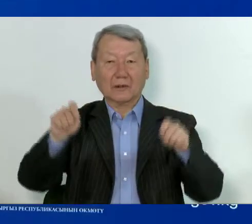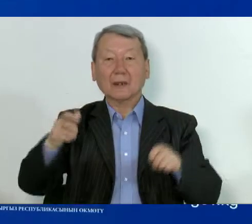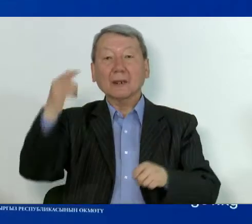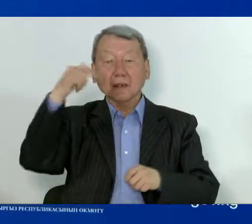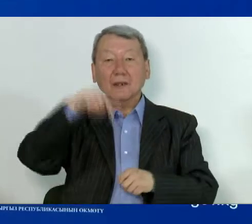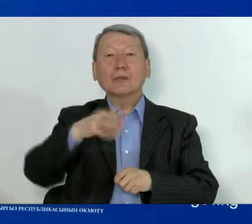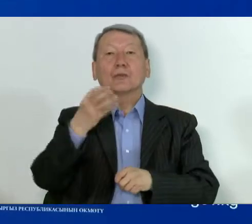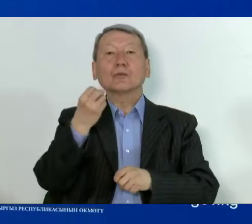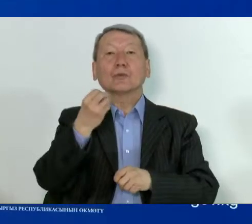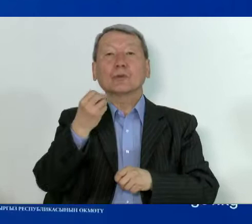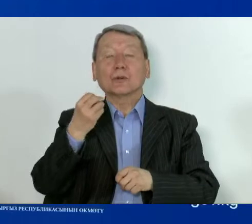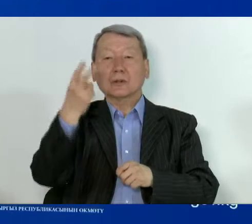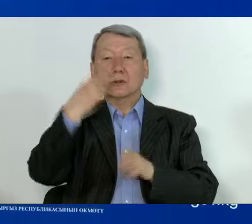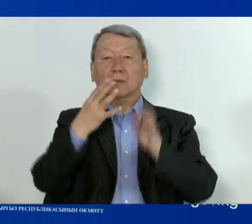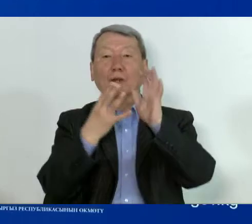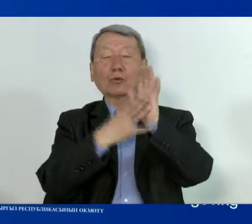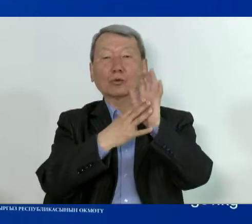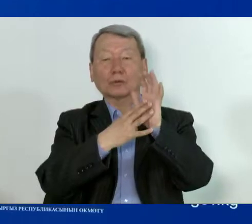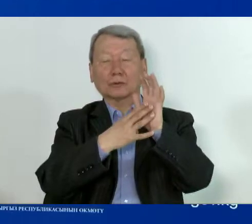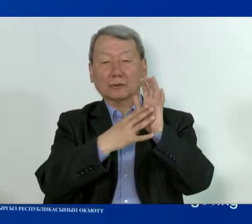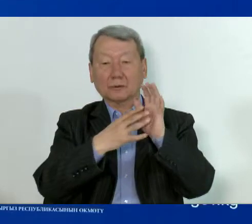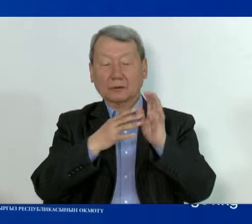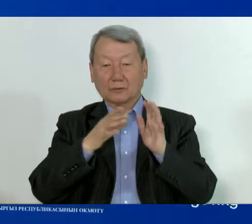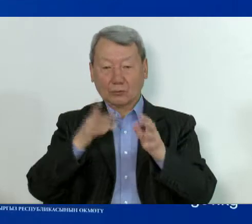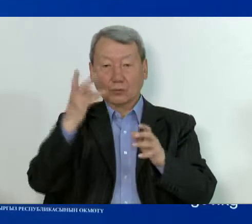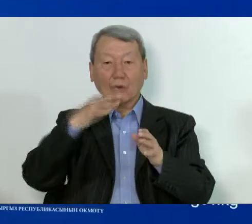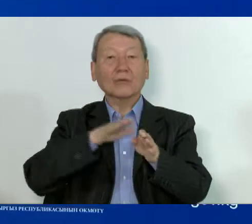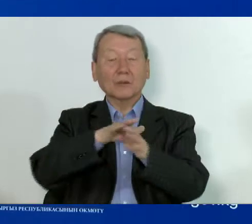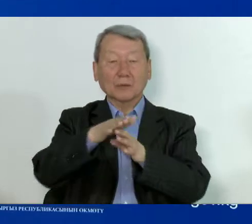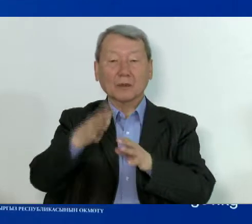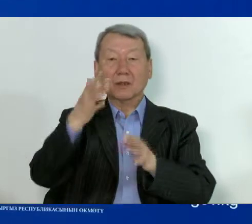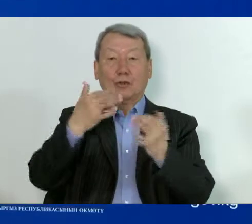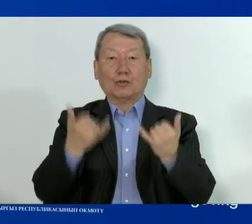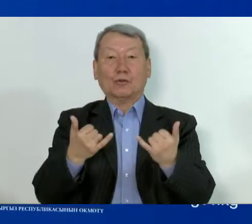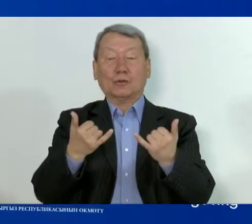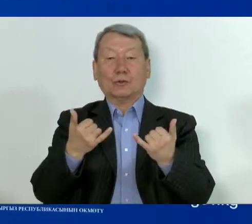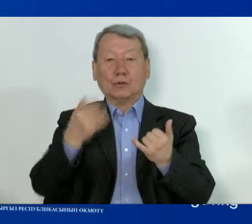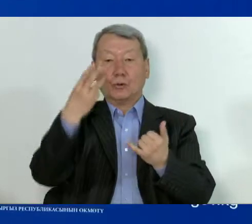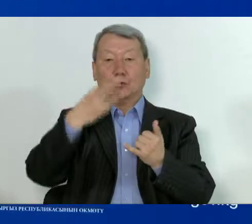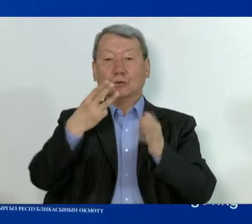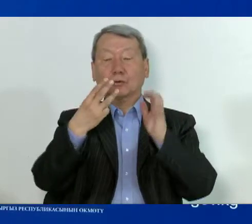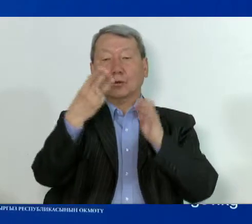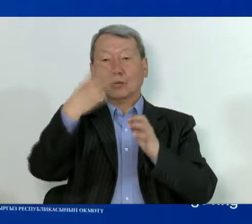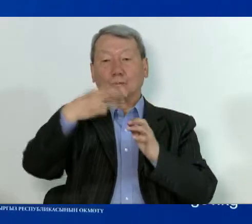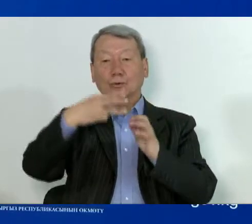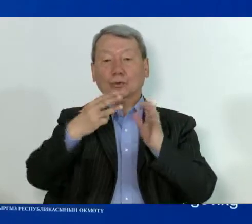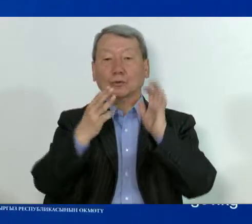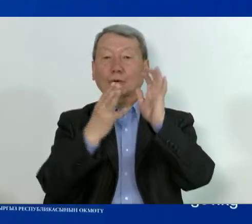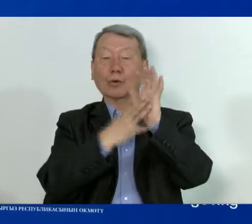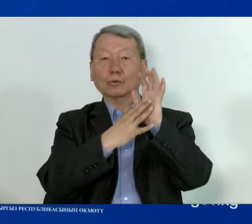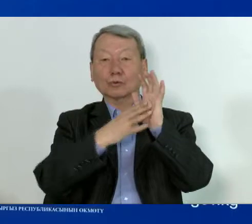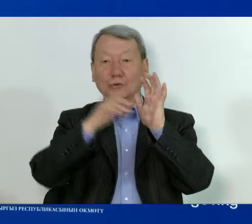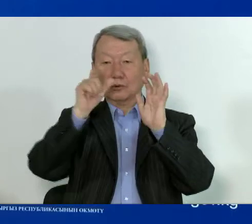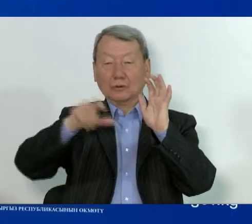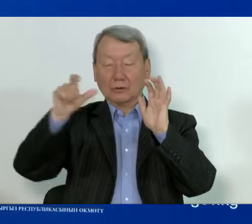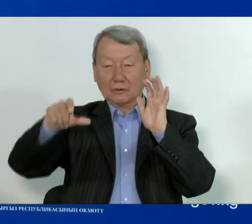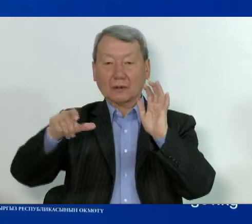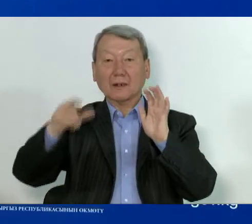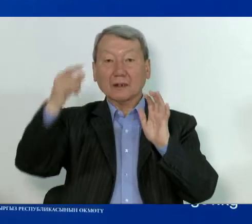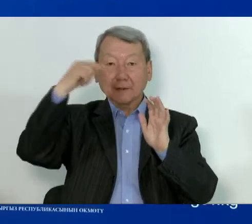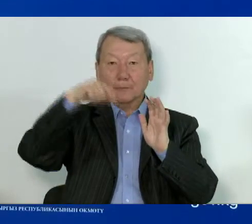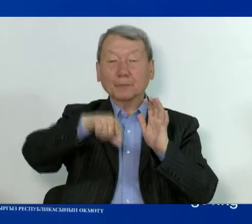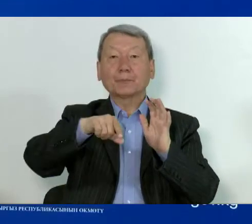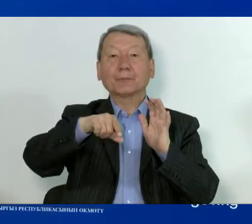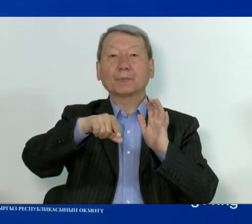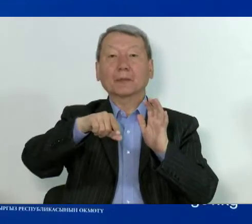тышкары 28 жол унаа кырсыгы катталган, натыйжада 39 адам жабыркаган,